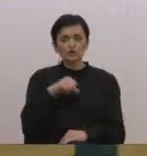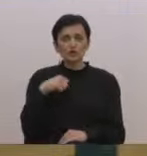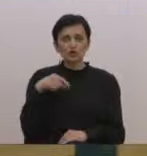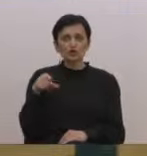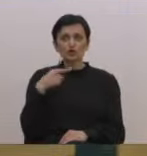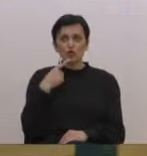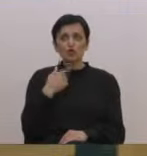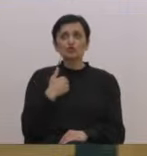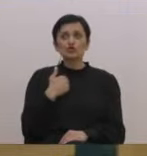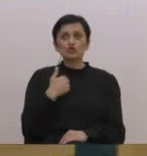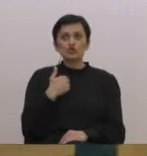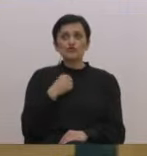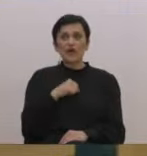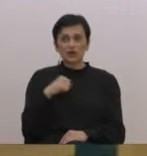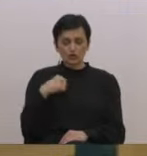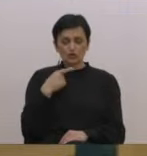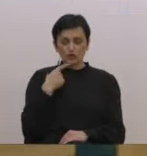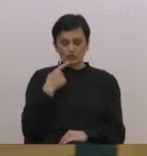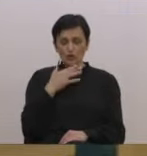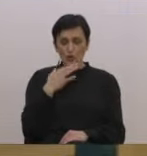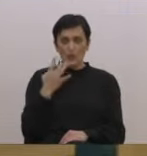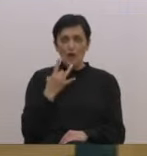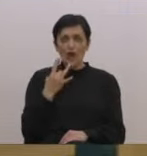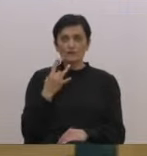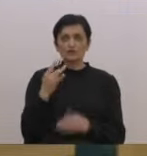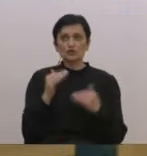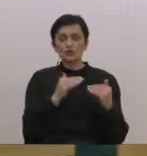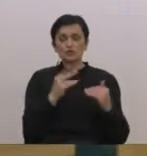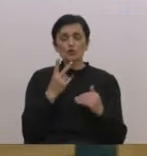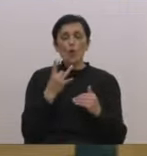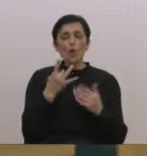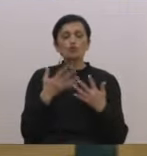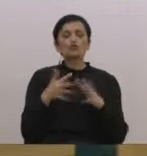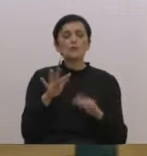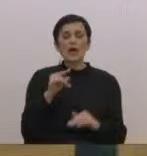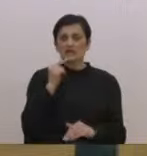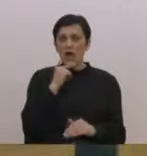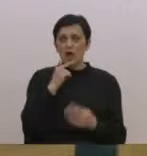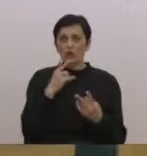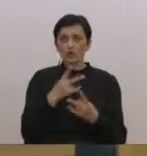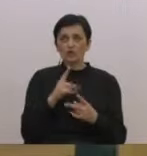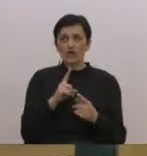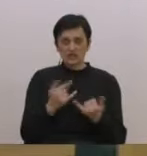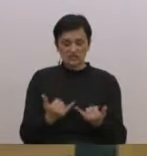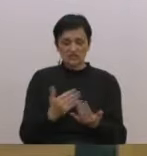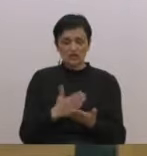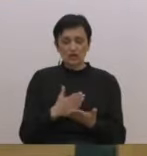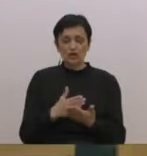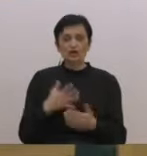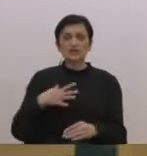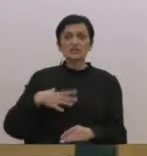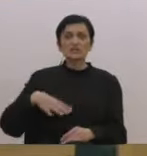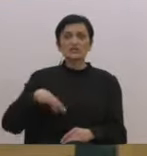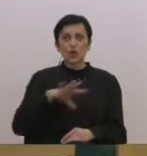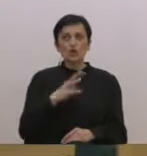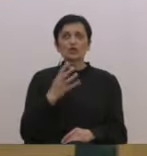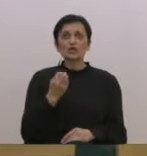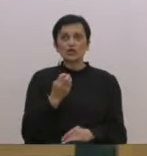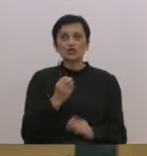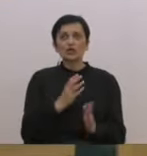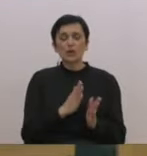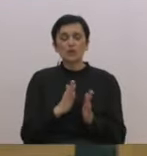და ჩვენ თვითონ თქვით ეს არაერთხელ, რომ მინიმუმ ორჯერ მეტი ეკონომიკა გვჭირდება, რაც დღეს გვაქვს, რომ საქართველოში კიდევ მოვაგვაროთ